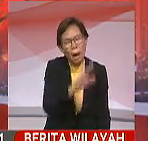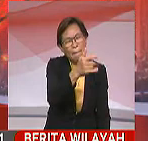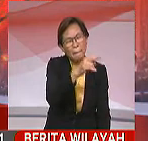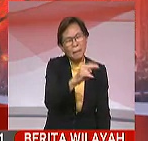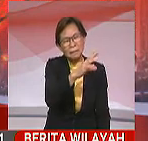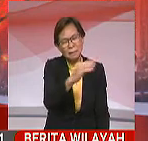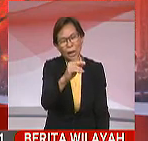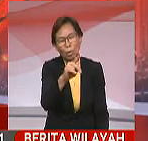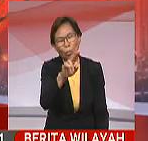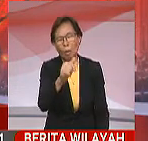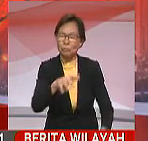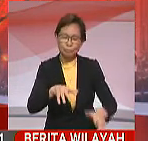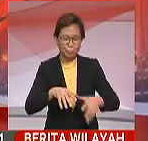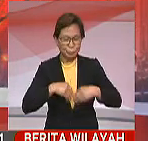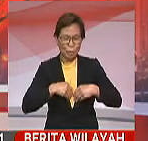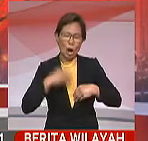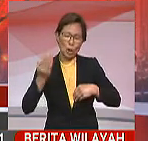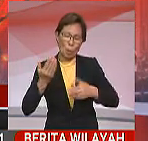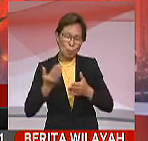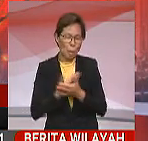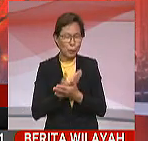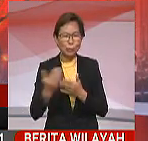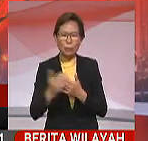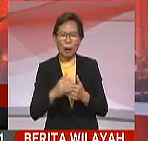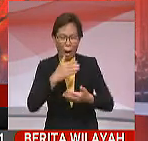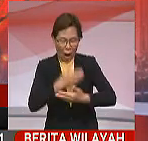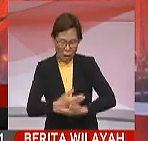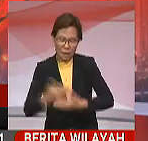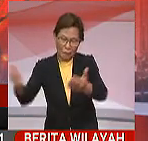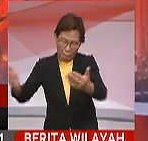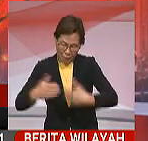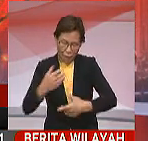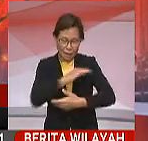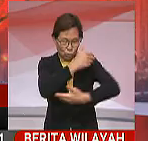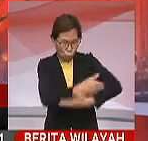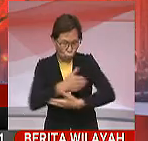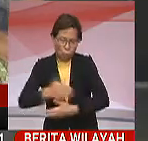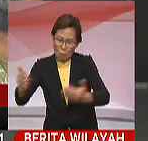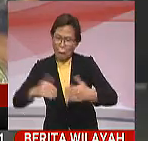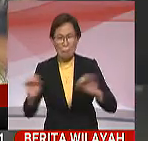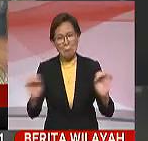Ting akur dengan sambutan norma baharu tanpa kehadiran anak dan cucu.